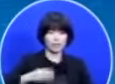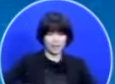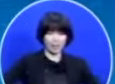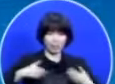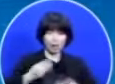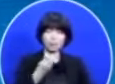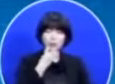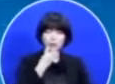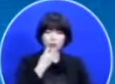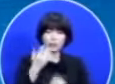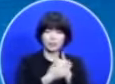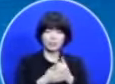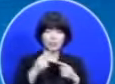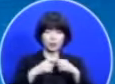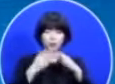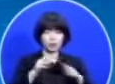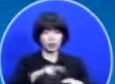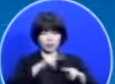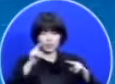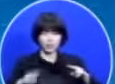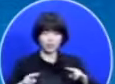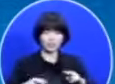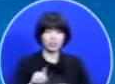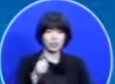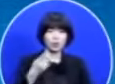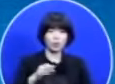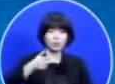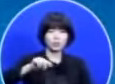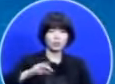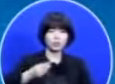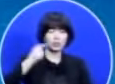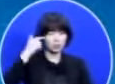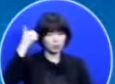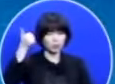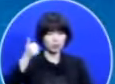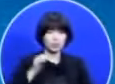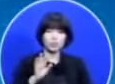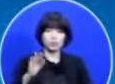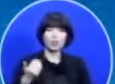은퇴하신 홍정길 목사님 께서 최근에 아주 탄식을 하셨어요